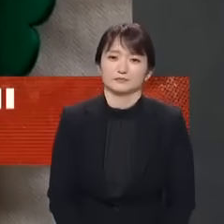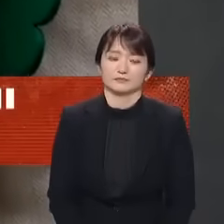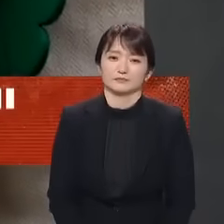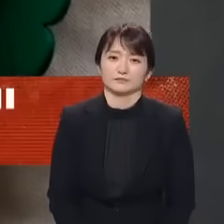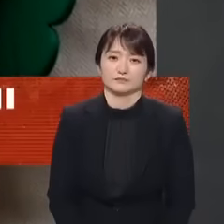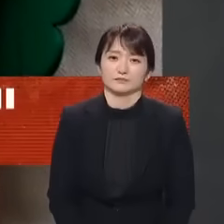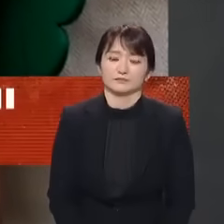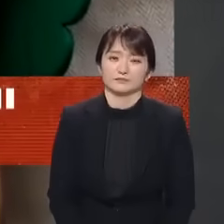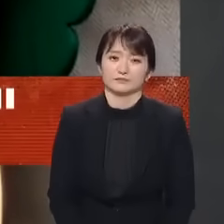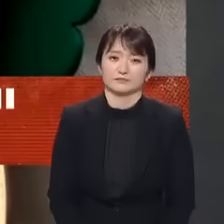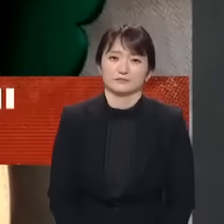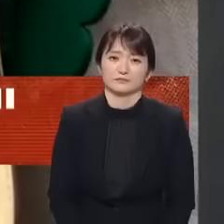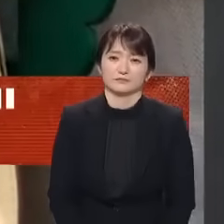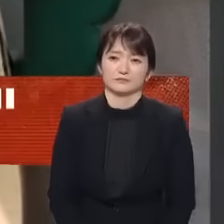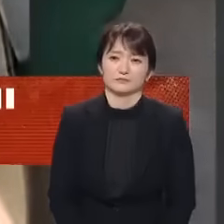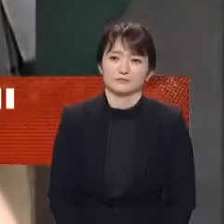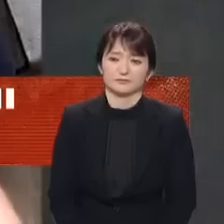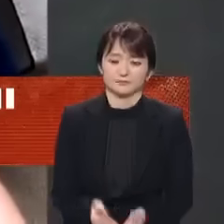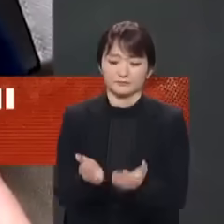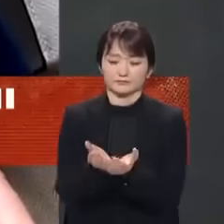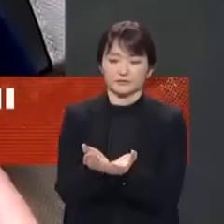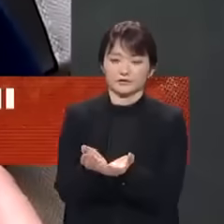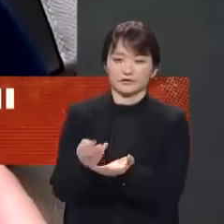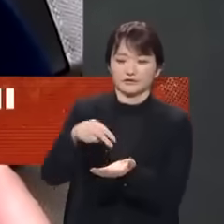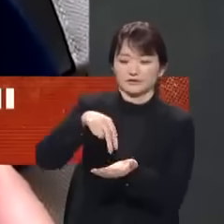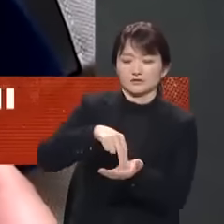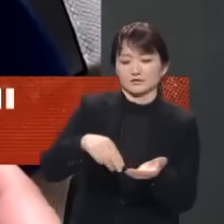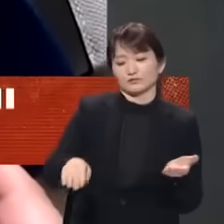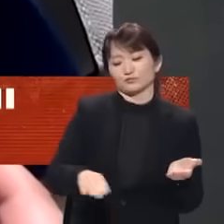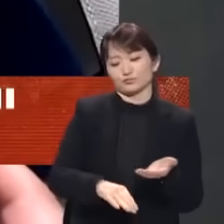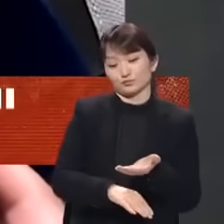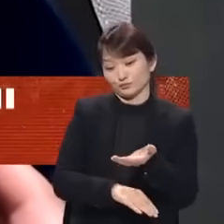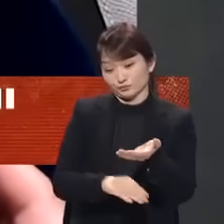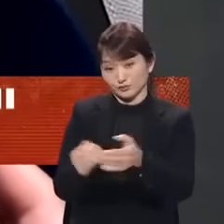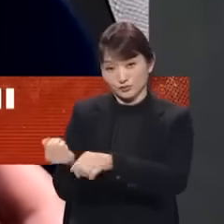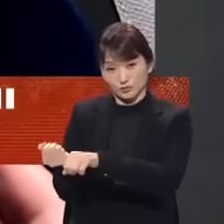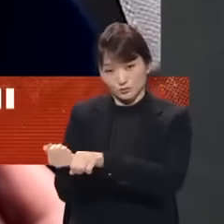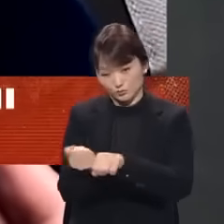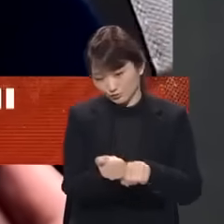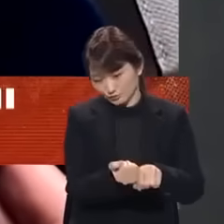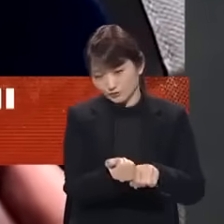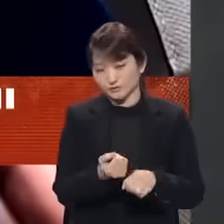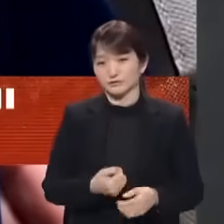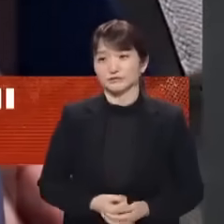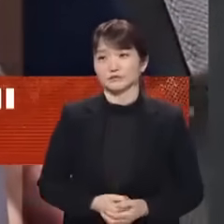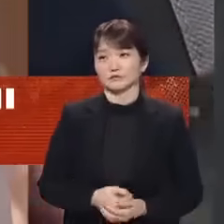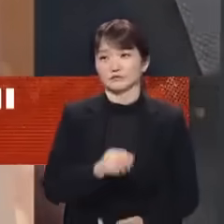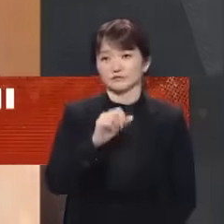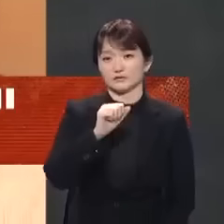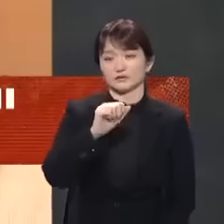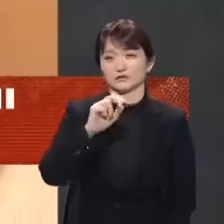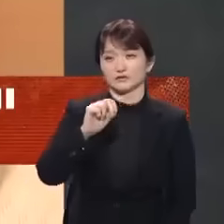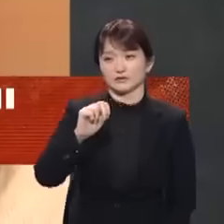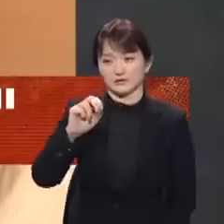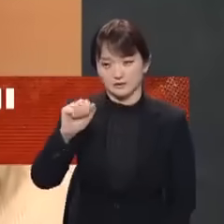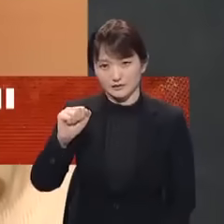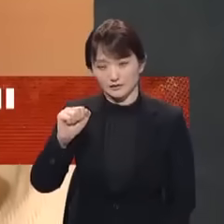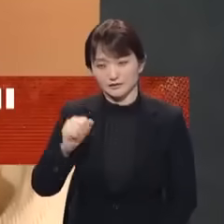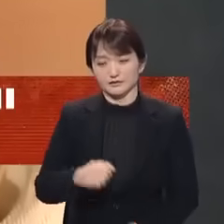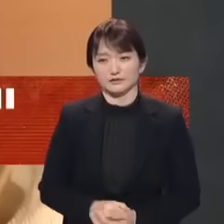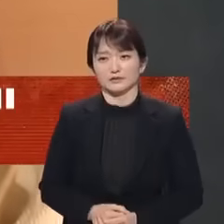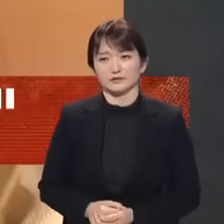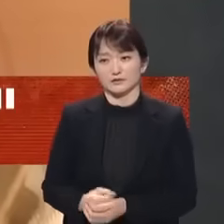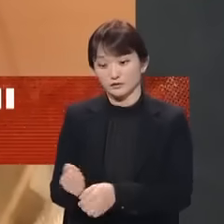그 영상도 나갔는데 뭐 요트 타고 뭐 골프 치고 그러게요. 이 SNS에 매번 저렇게 골프를 치고 나서 그